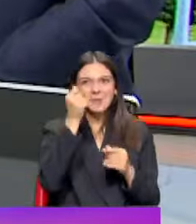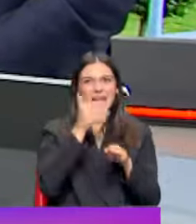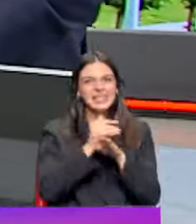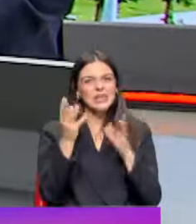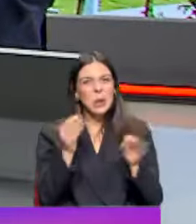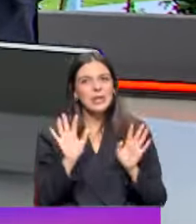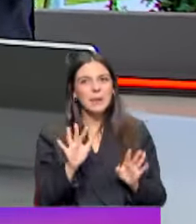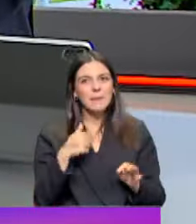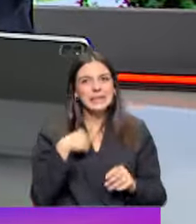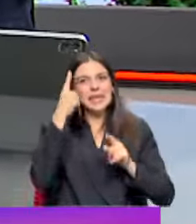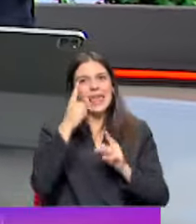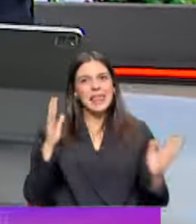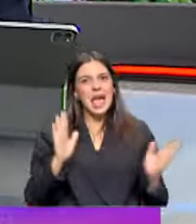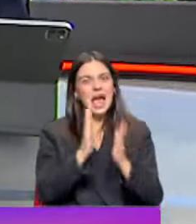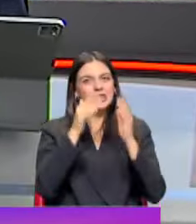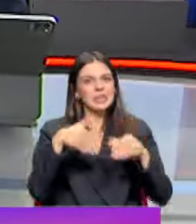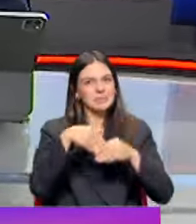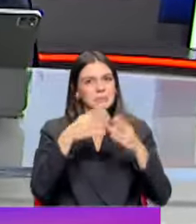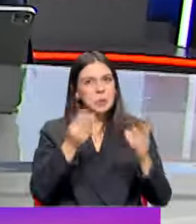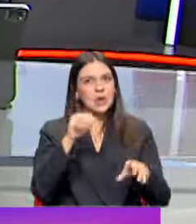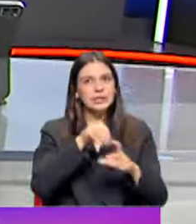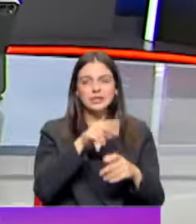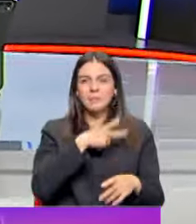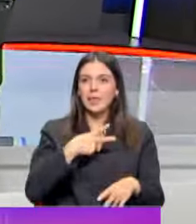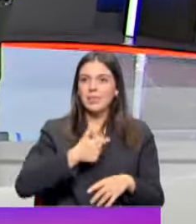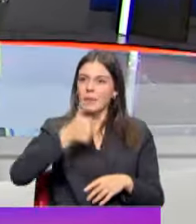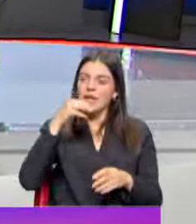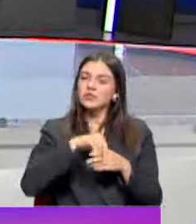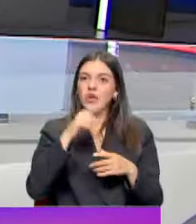oldu ama biz ilk karşılaşmamız olduğu için belediye